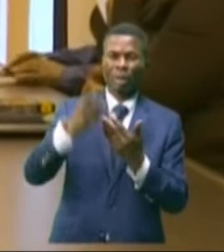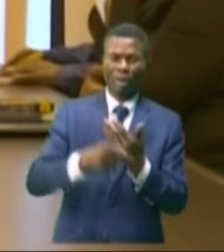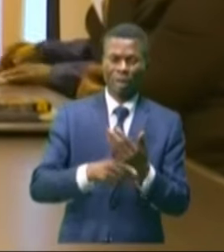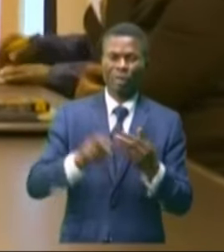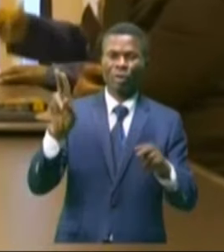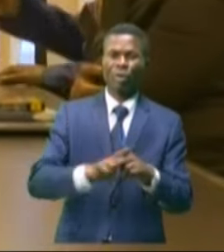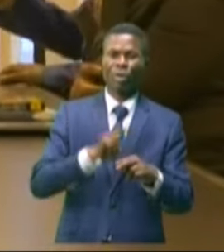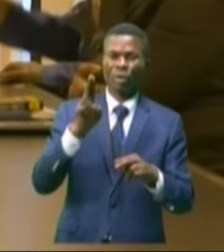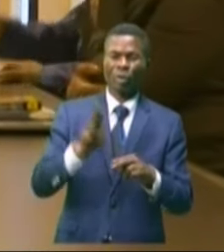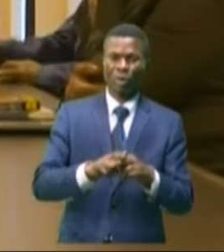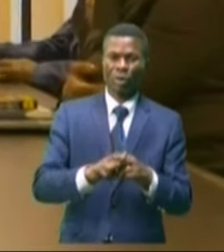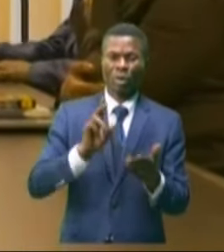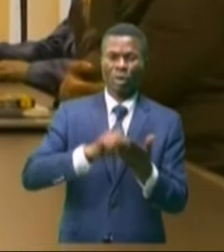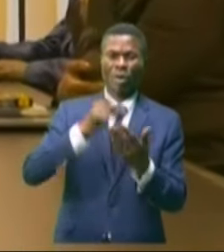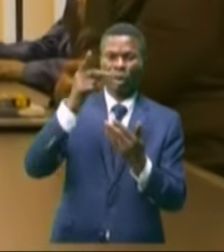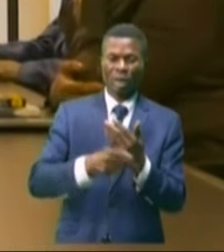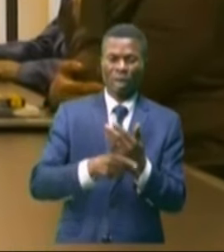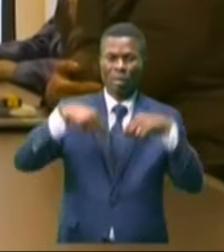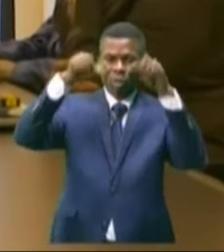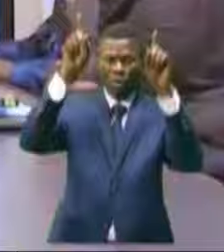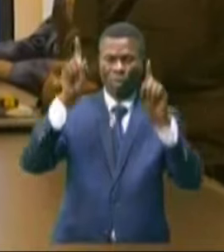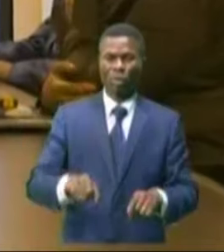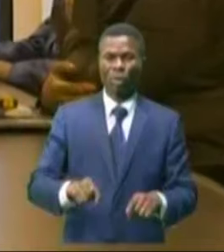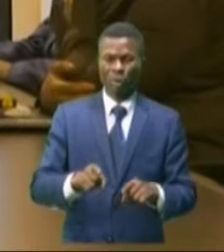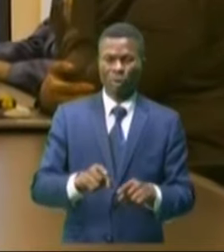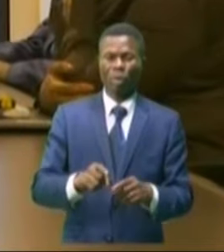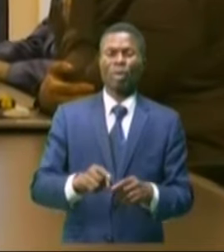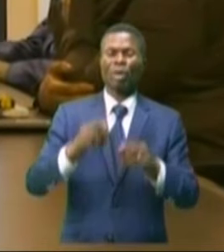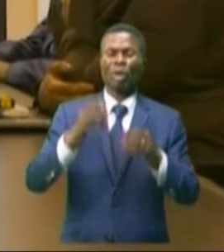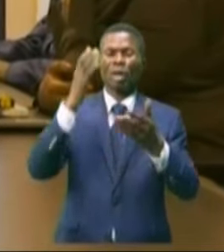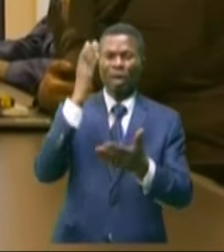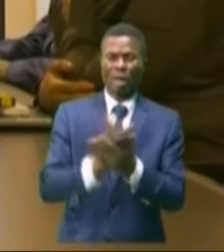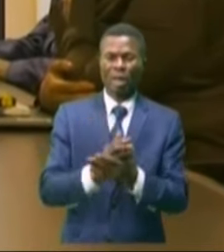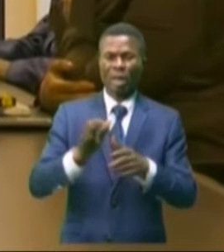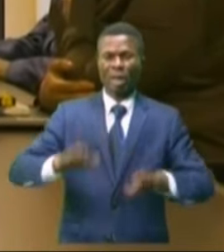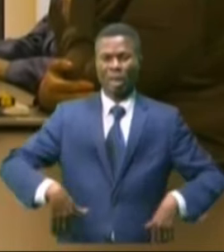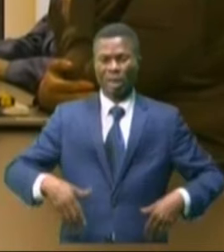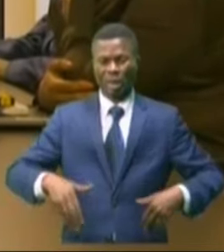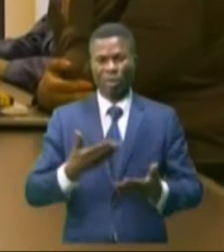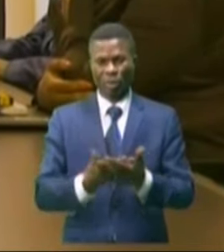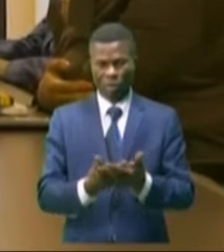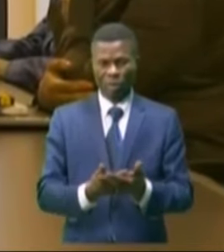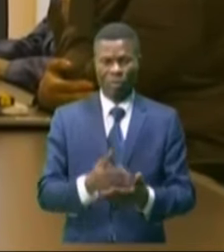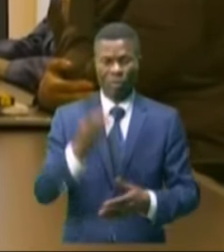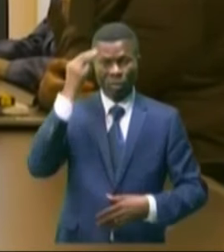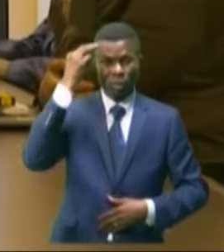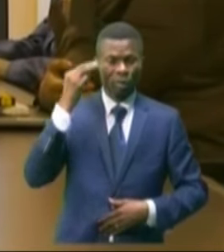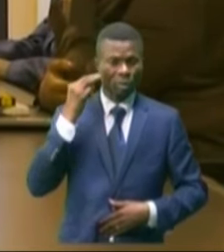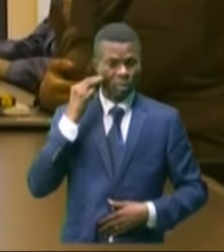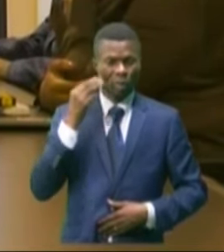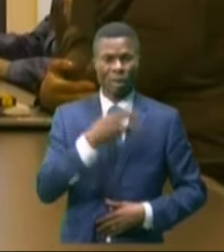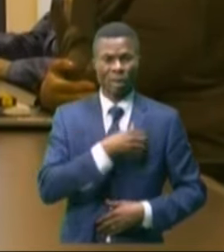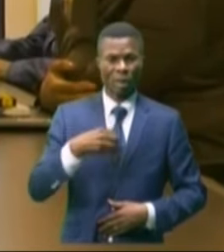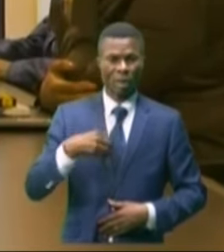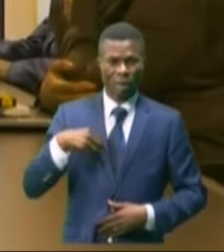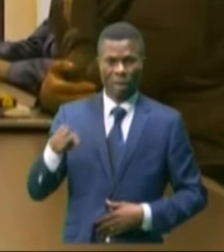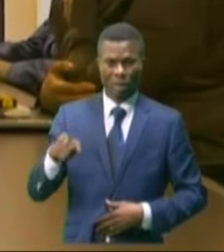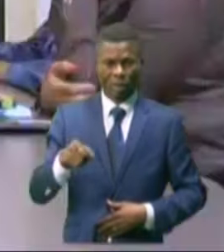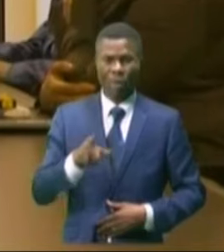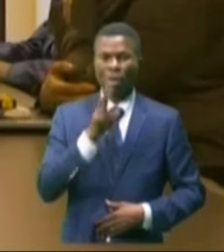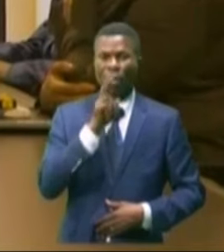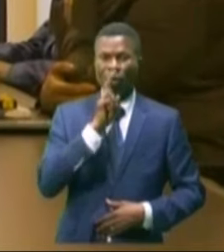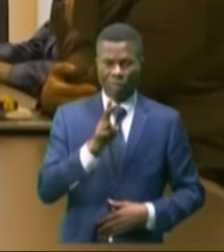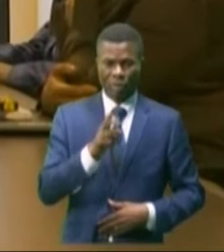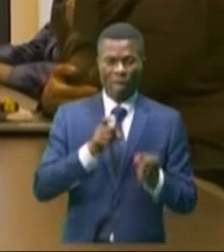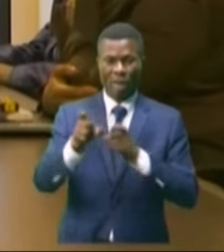œuvre du programme pluriannuel de résilience en cours d'élaboration. Madame la ministre a effectivement nous a